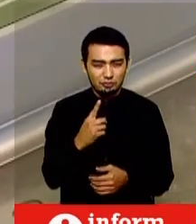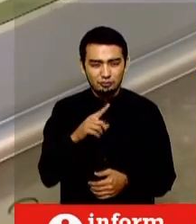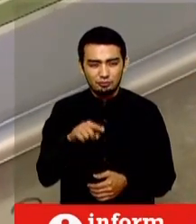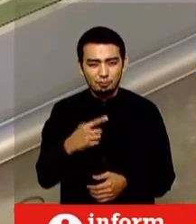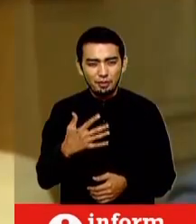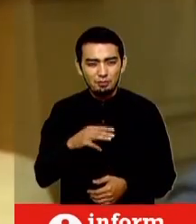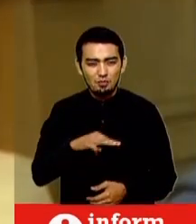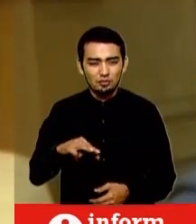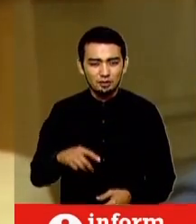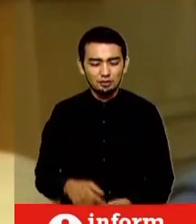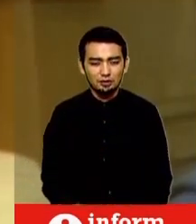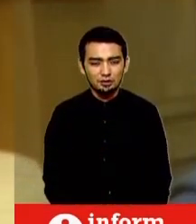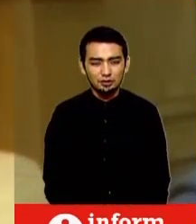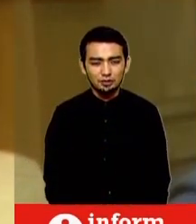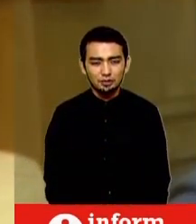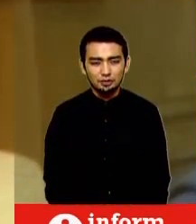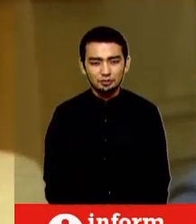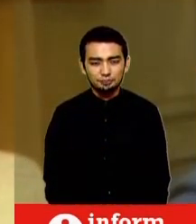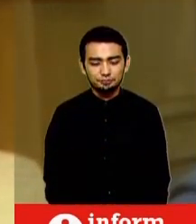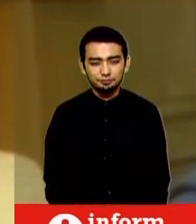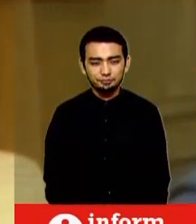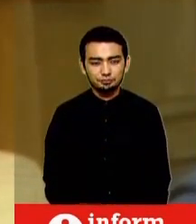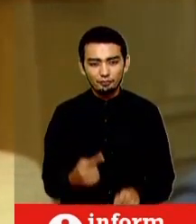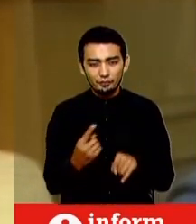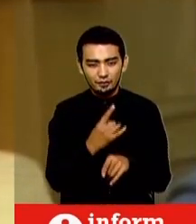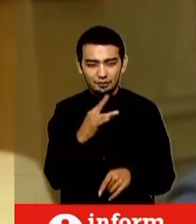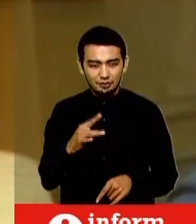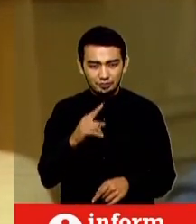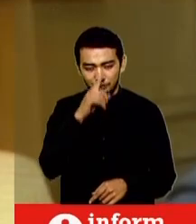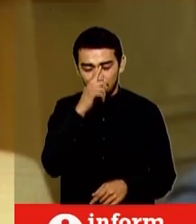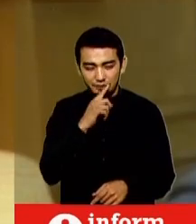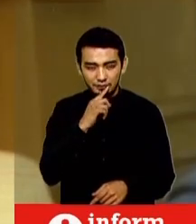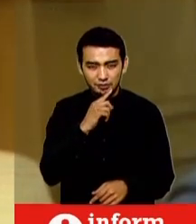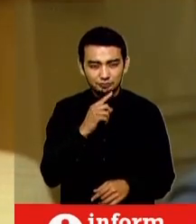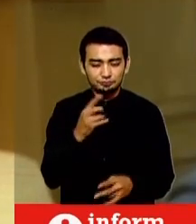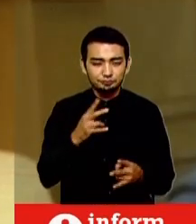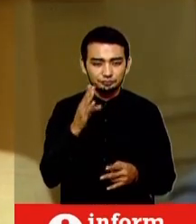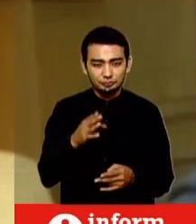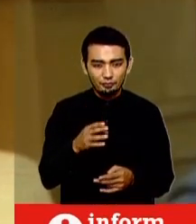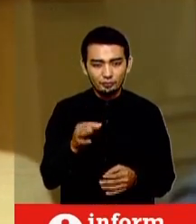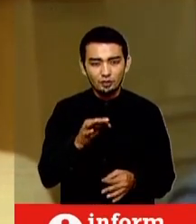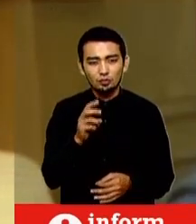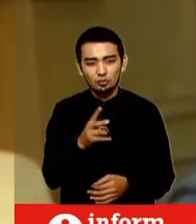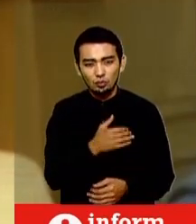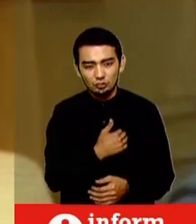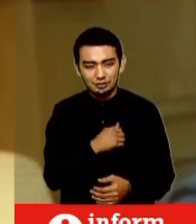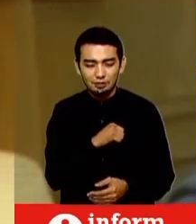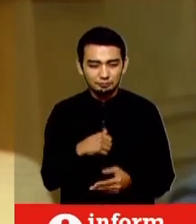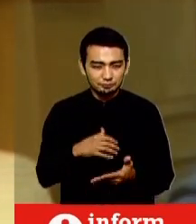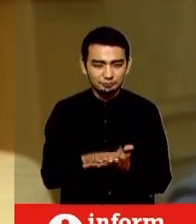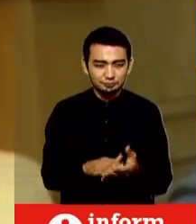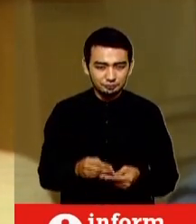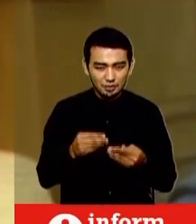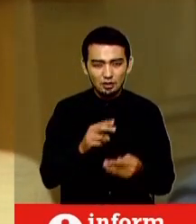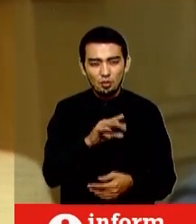сумму. 12 месяцев не должно быть каких-либо платежей, будь то добровольно, будь то принудительно через